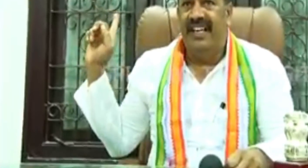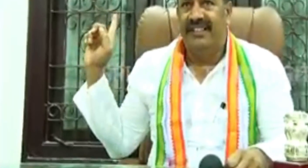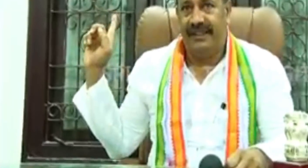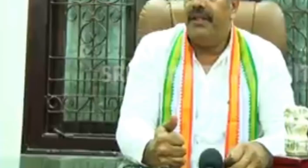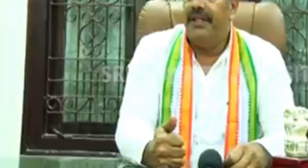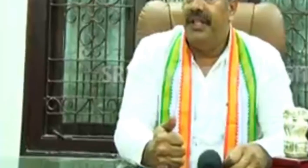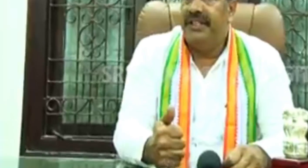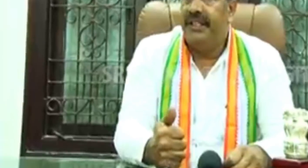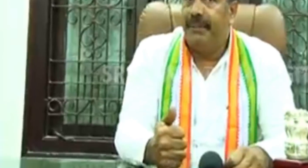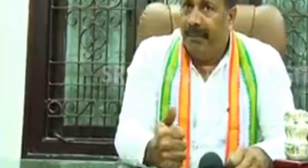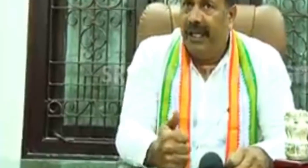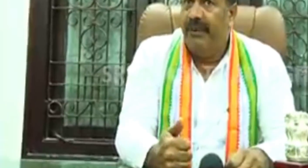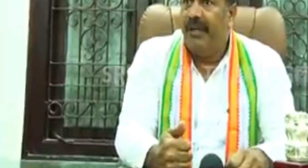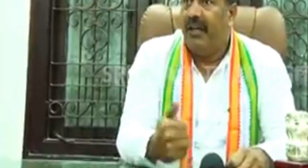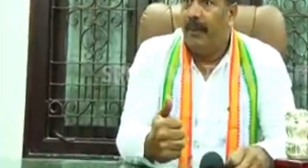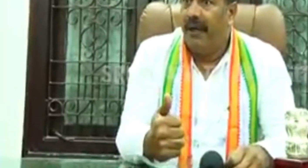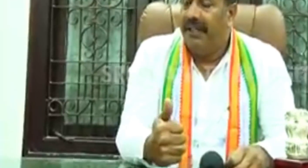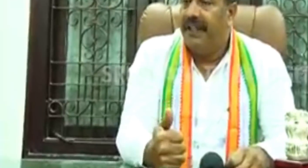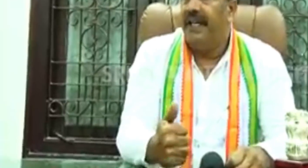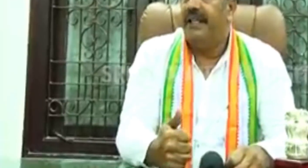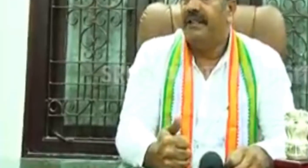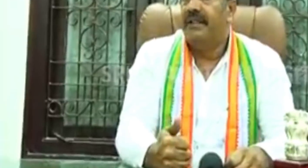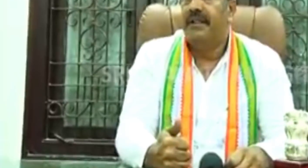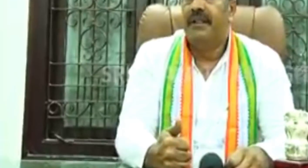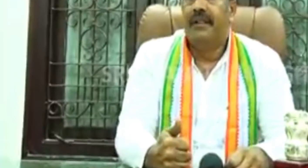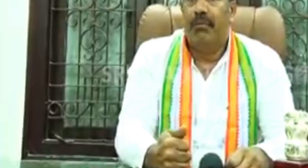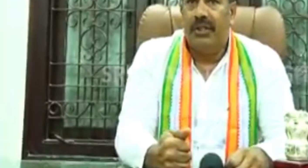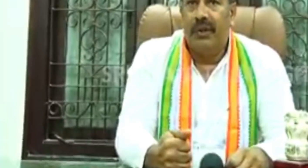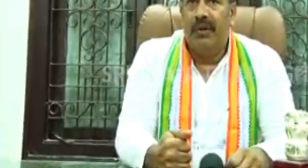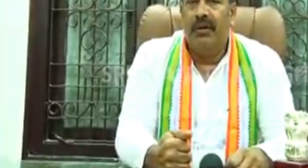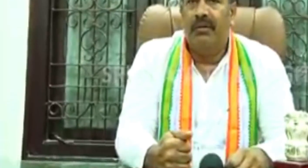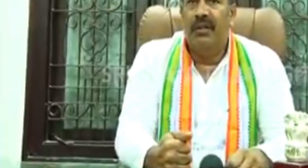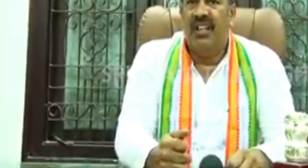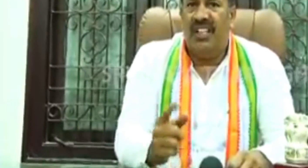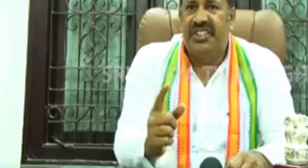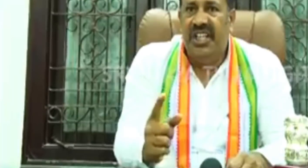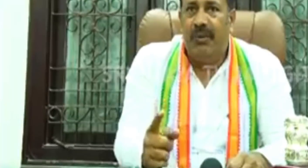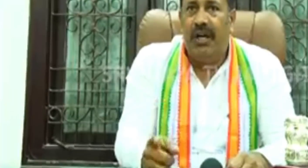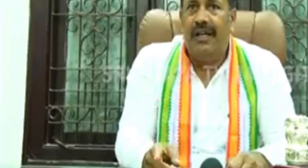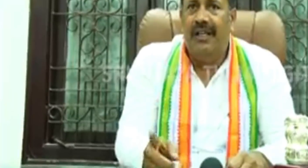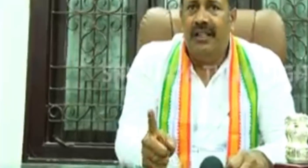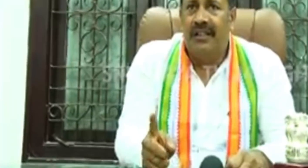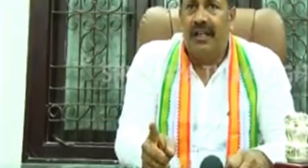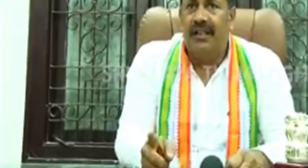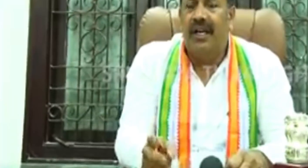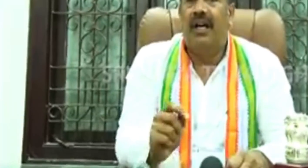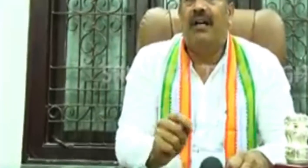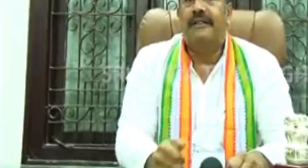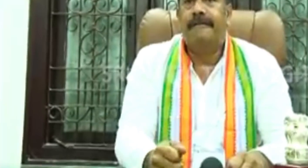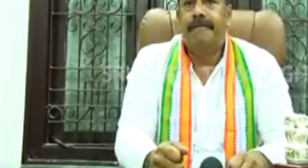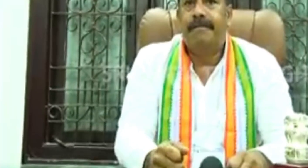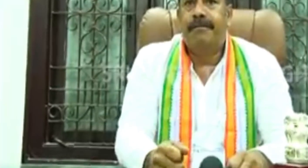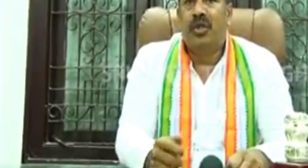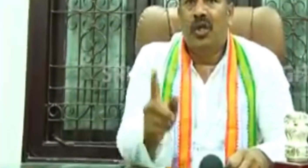ಗೋಮಟೇಶ್ವರಕ್ಕೆ ಚಡ್ಡಿ ಹಾಕ್ಸಿ. ಈ ದೇಶದ ಮೇಲ್ ನಿಮಗೆ ಅನುಕಂಪ ಇದ್ರೆ ಮೊದಲು ಅಶ್ಲೀಲವಾಗಿ ನಿಂತಿರ್ತಕ್ಕಂತಹ